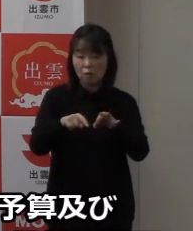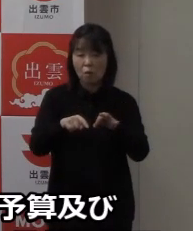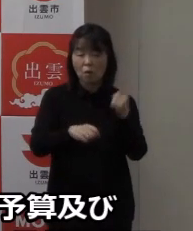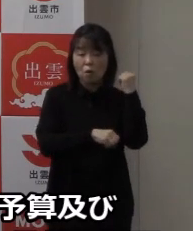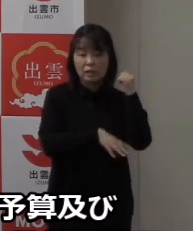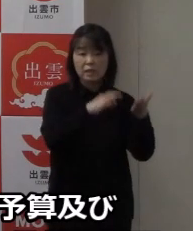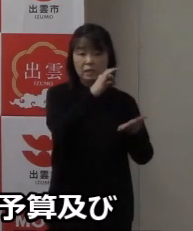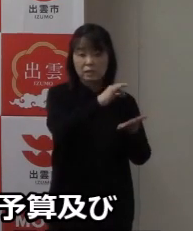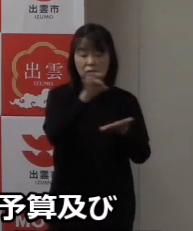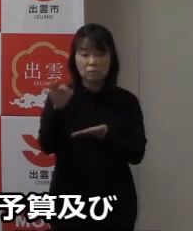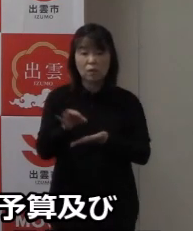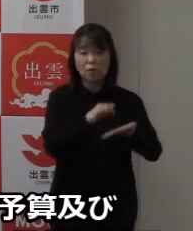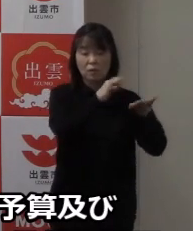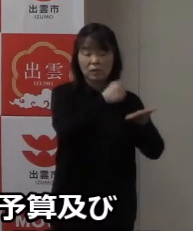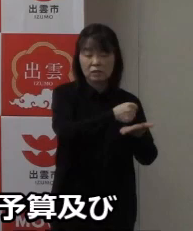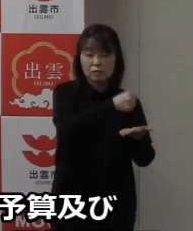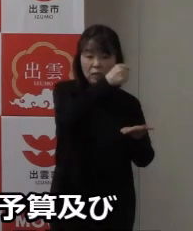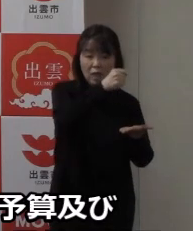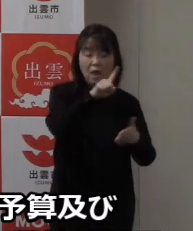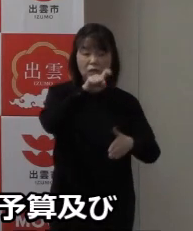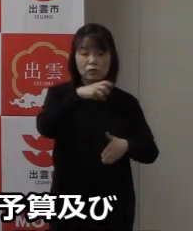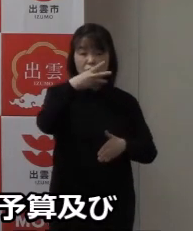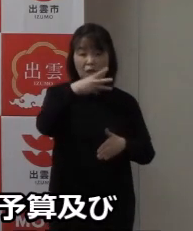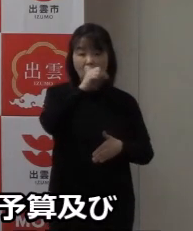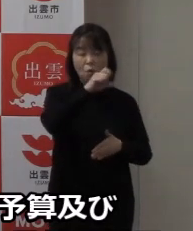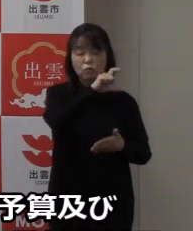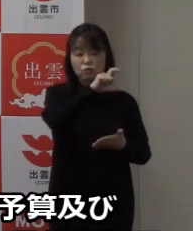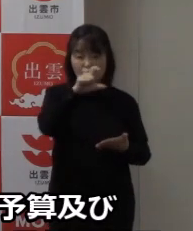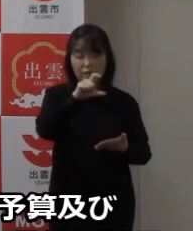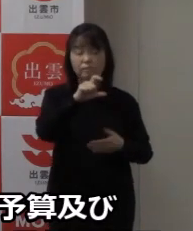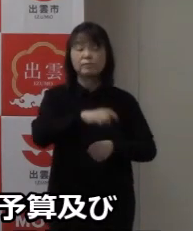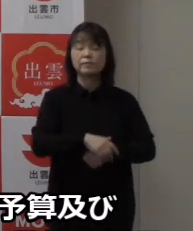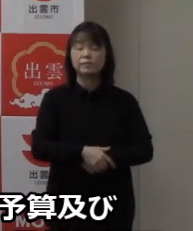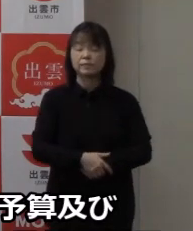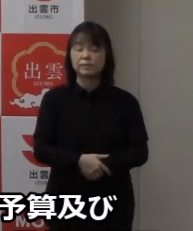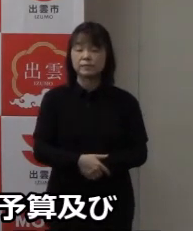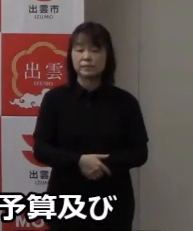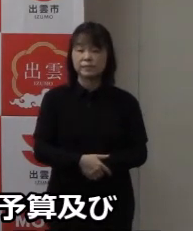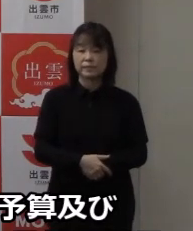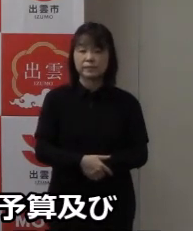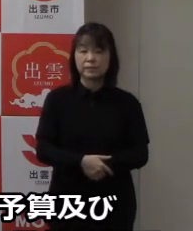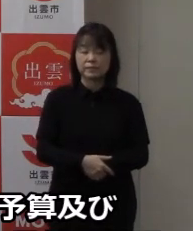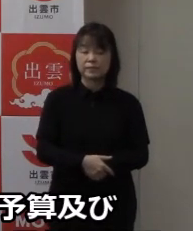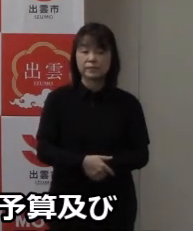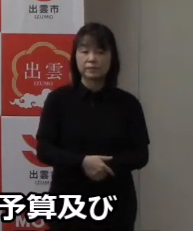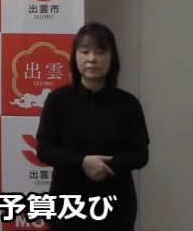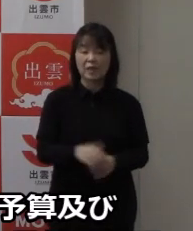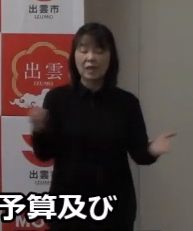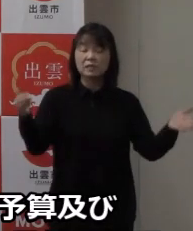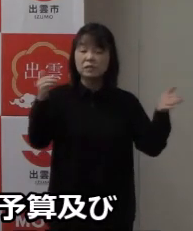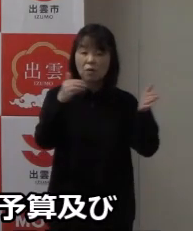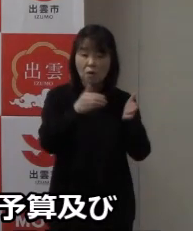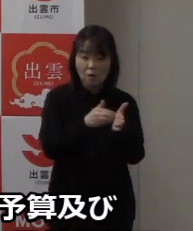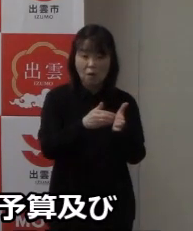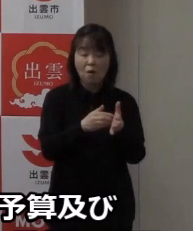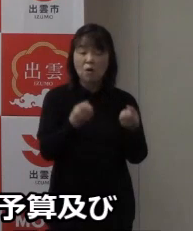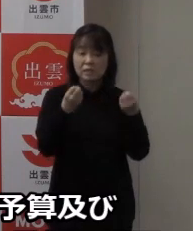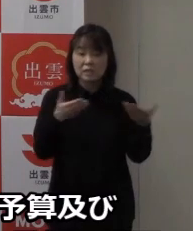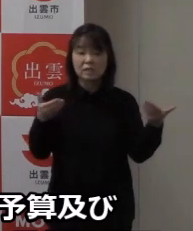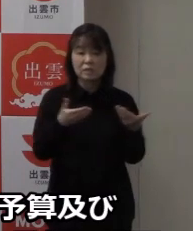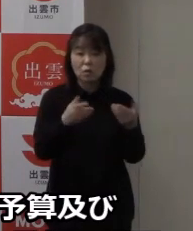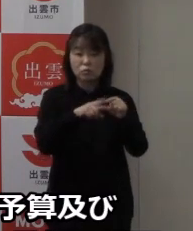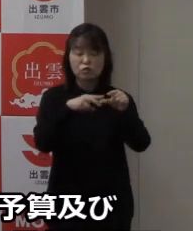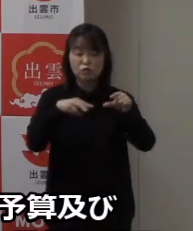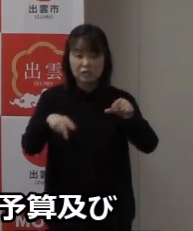で、13億円余りとなっておるところで、ございます。以上、新規事業を中